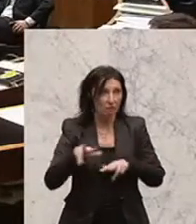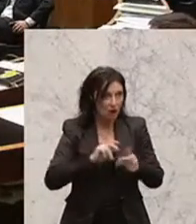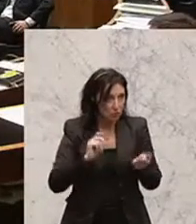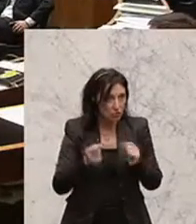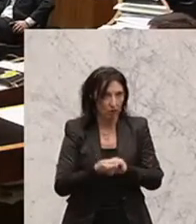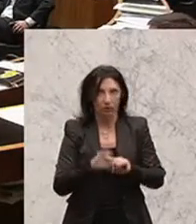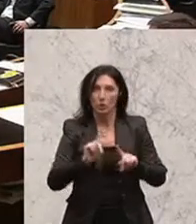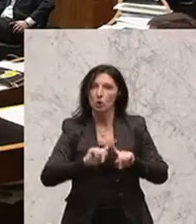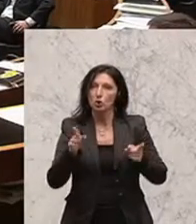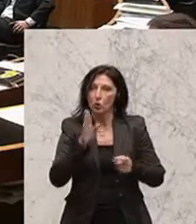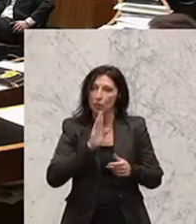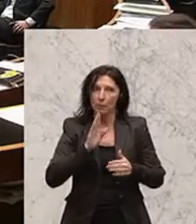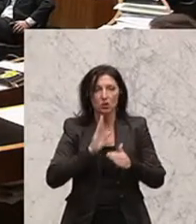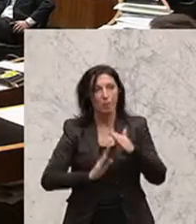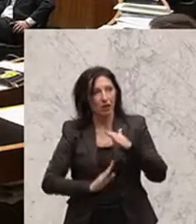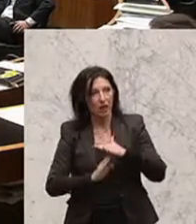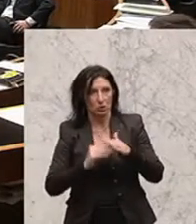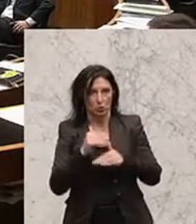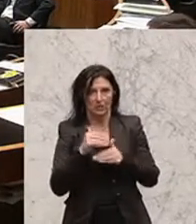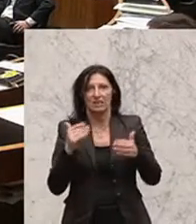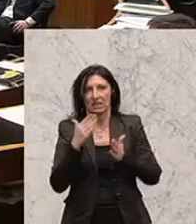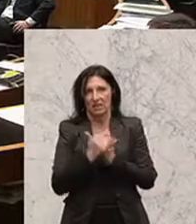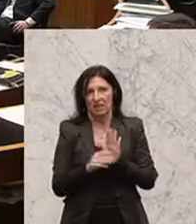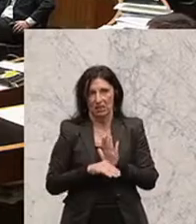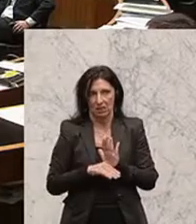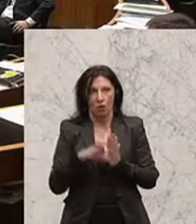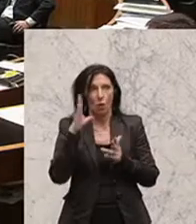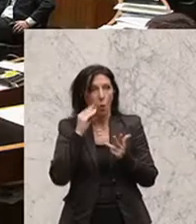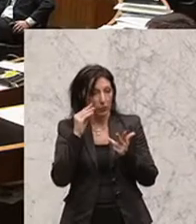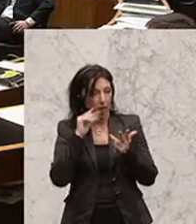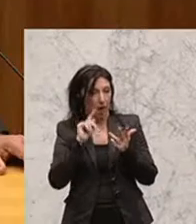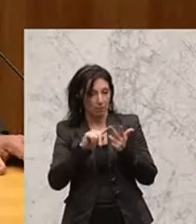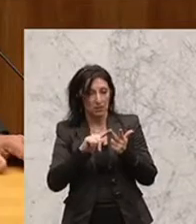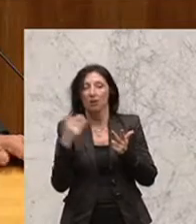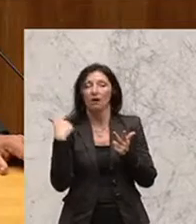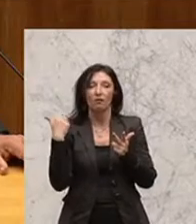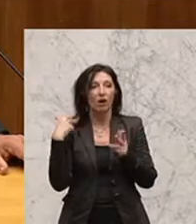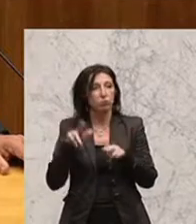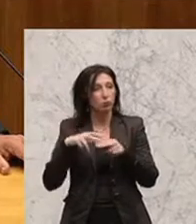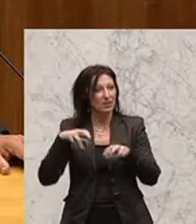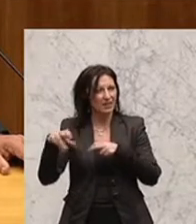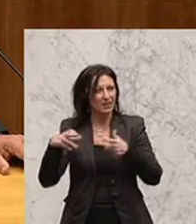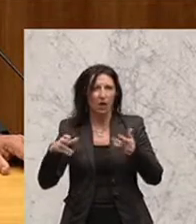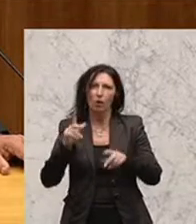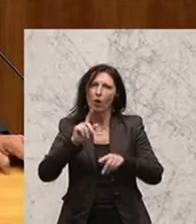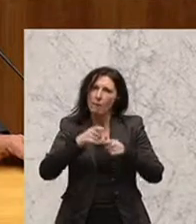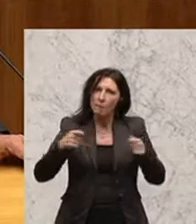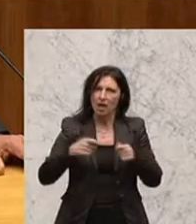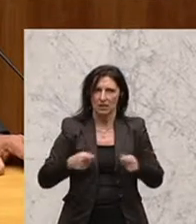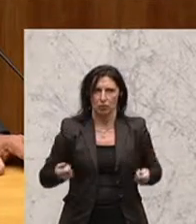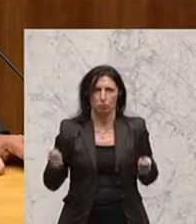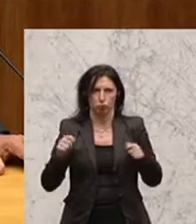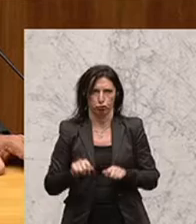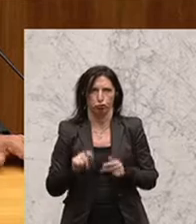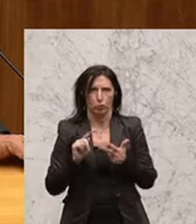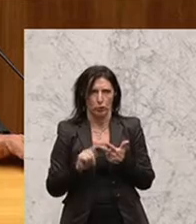beschlossene Sonderpensionsbegrenzungsgesetz, aber auch die im Herbst von der Bundesregierung beschlossenen Maßnahmenpakete.